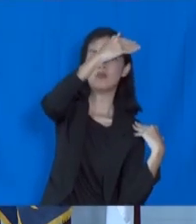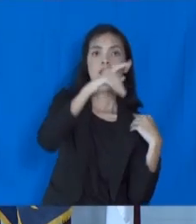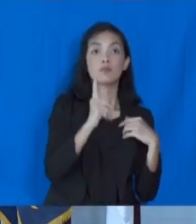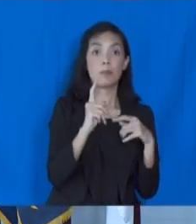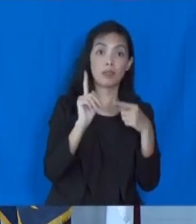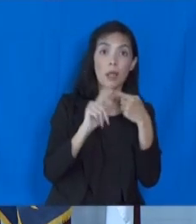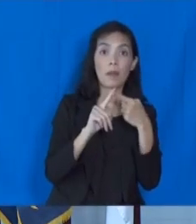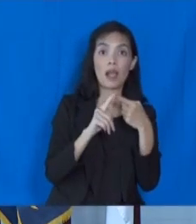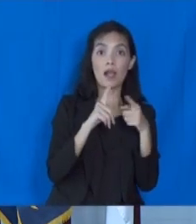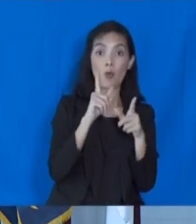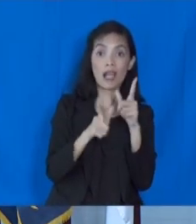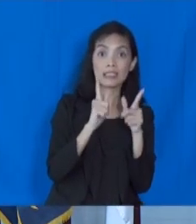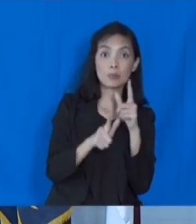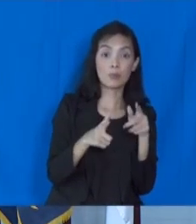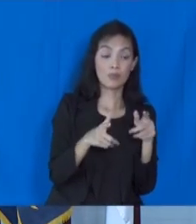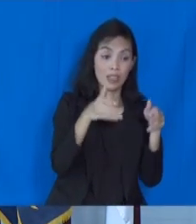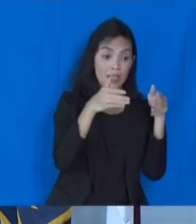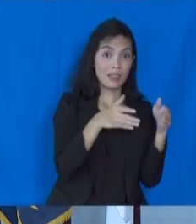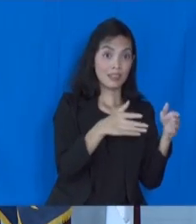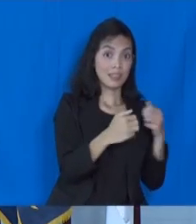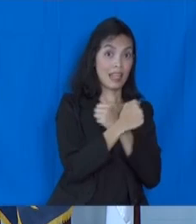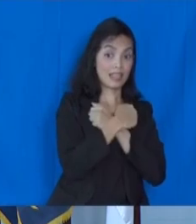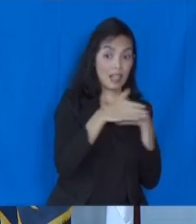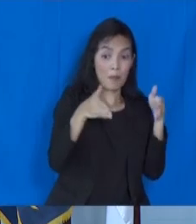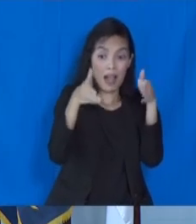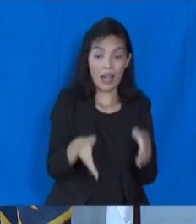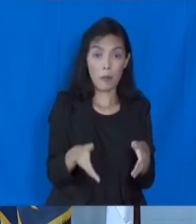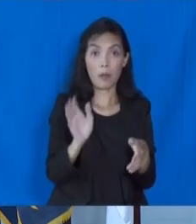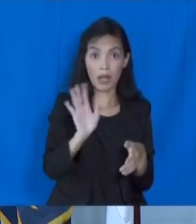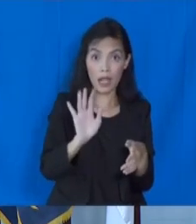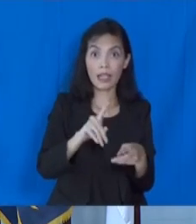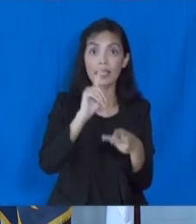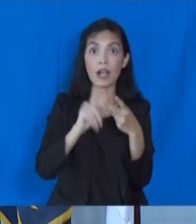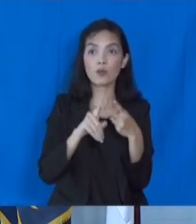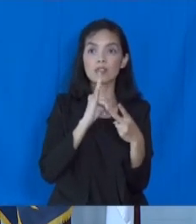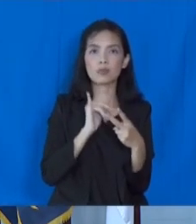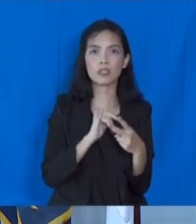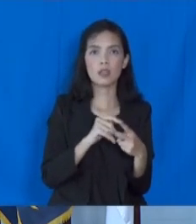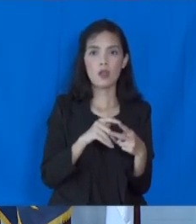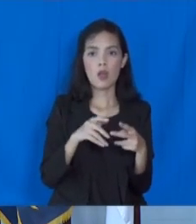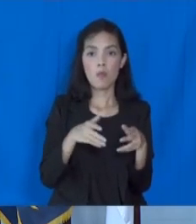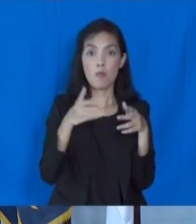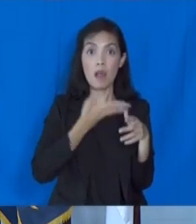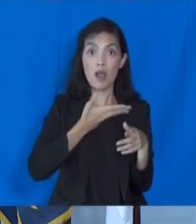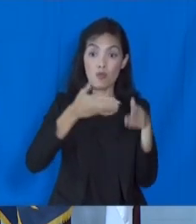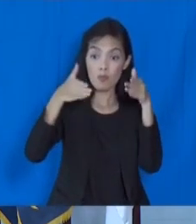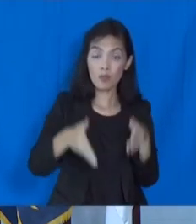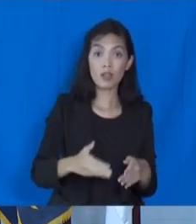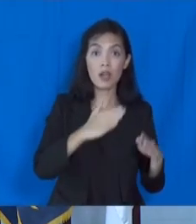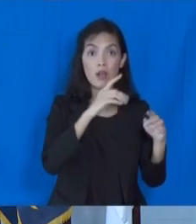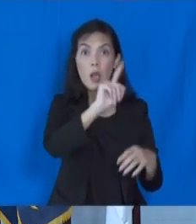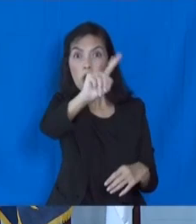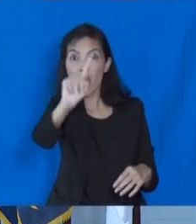menunaikan kewajiban atas janazah dan kemudian yang kedua menghalang-halangi pelaksanaan penunaian